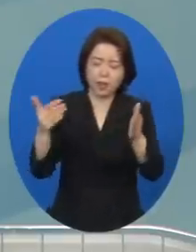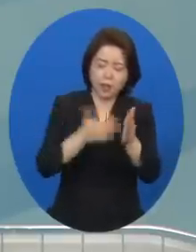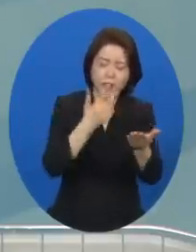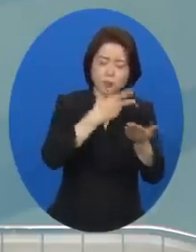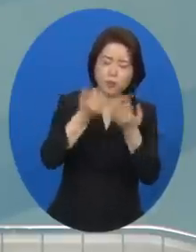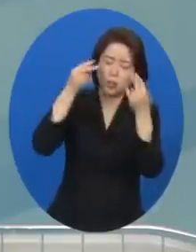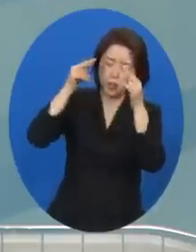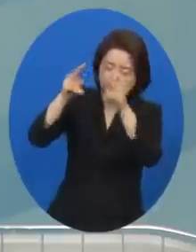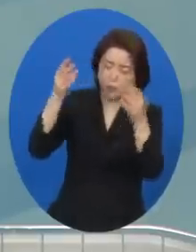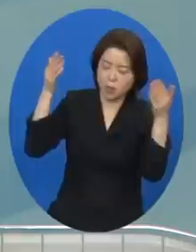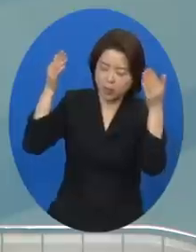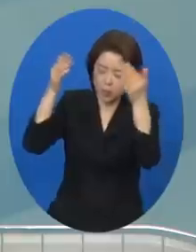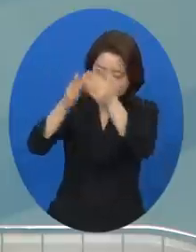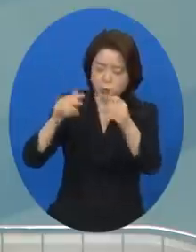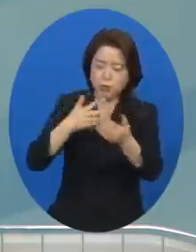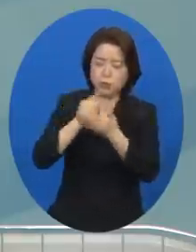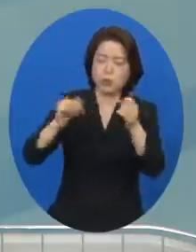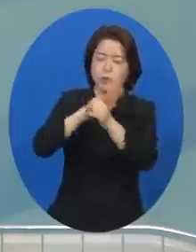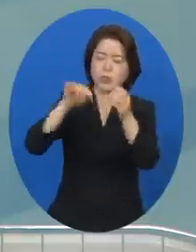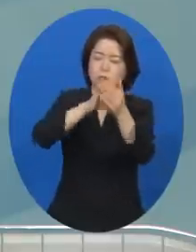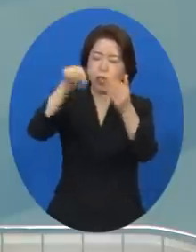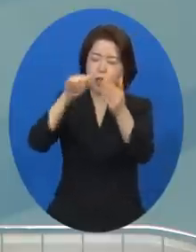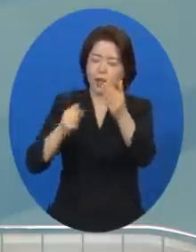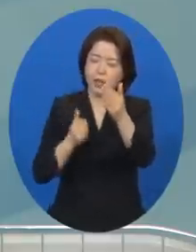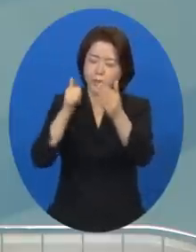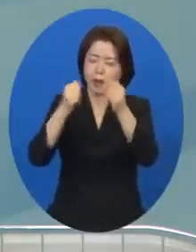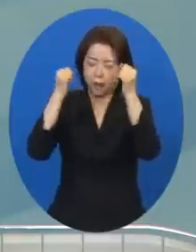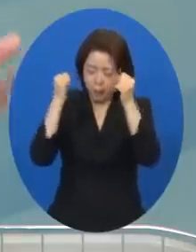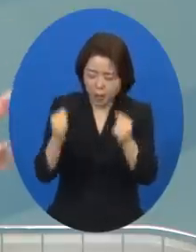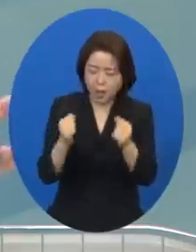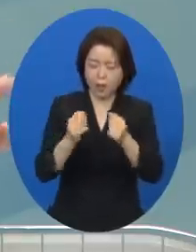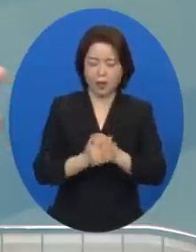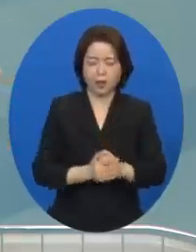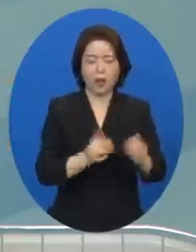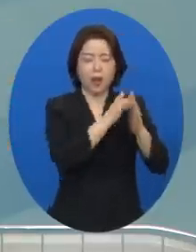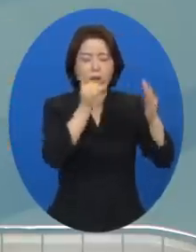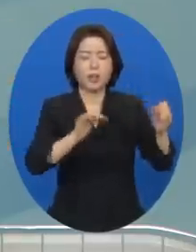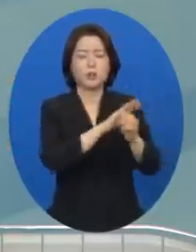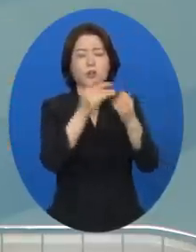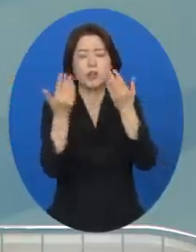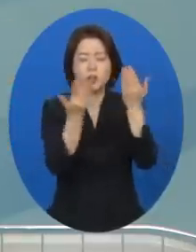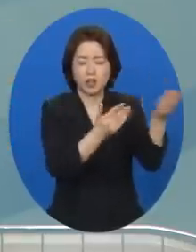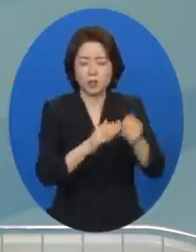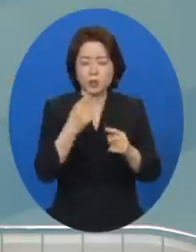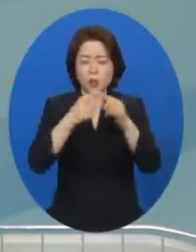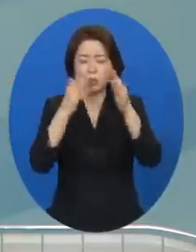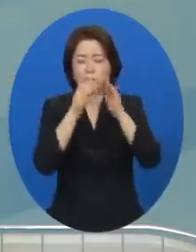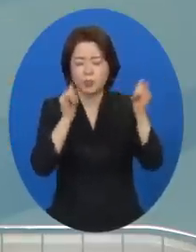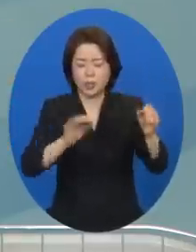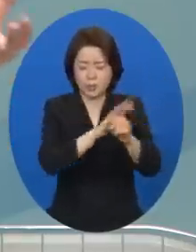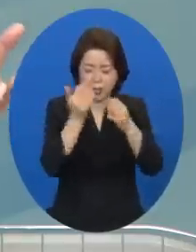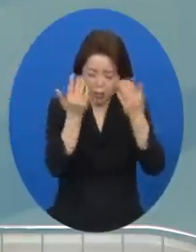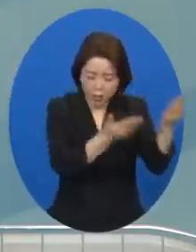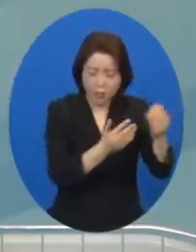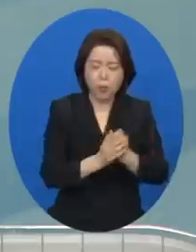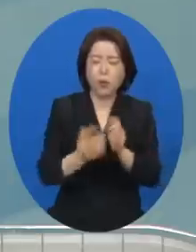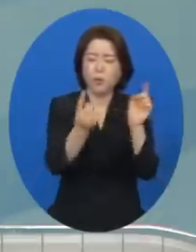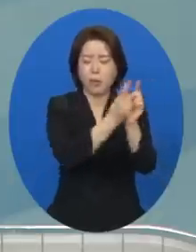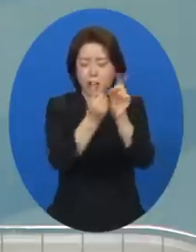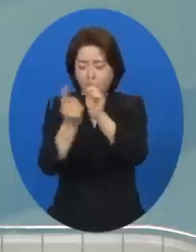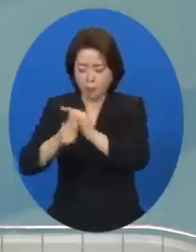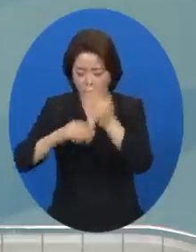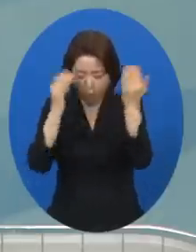바라보며 주님의 사랑 안에 거하리라 입니다 가족들을 사랑하고 교인들을 사랑하고 만나는 모든